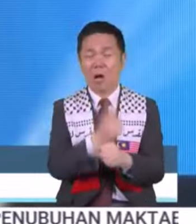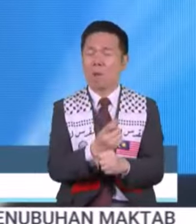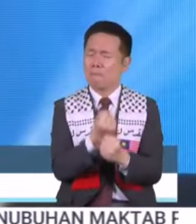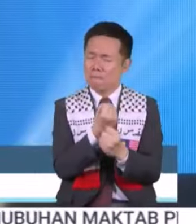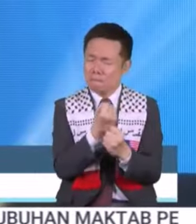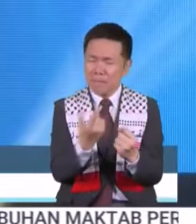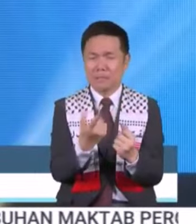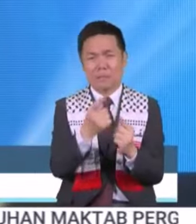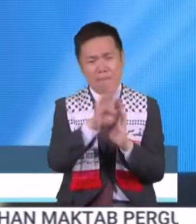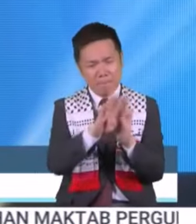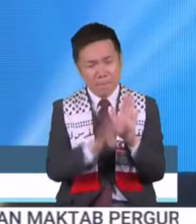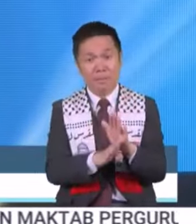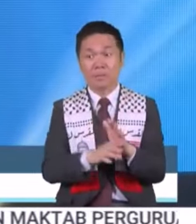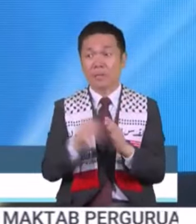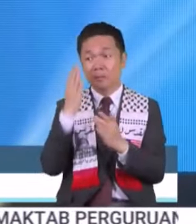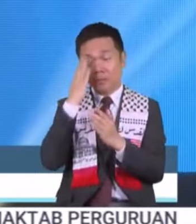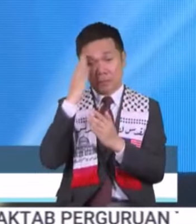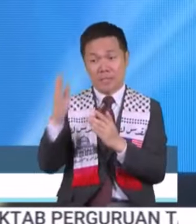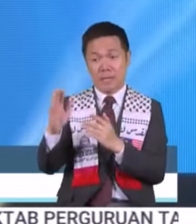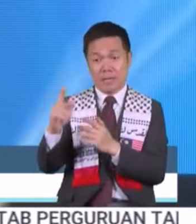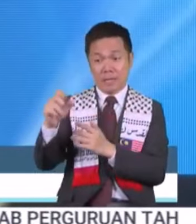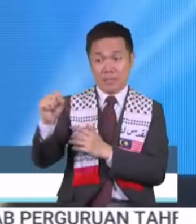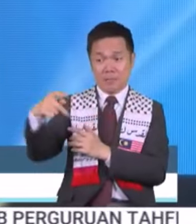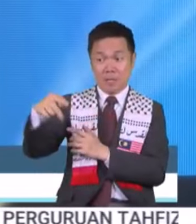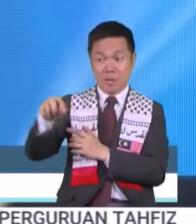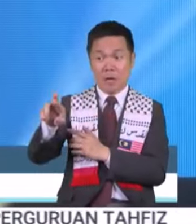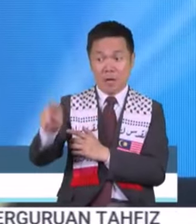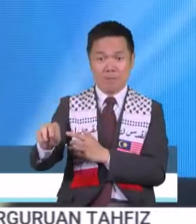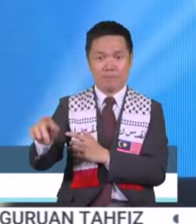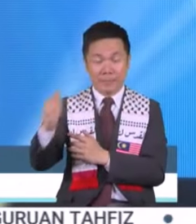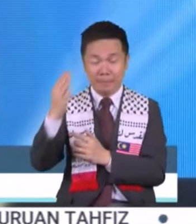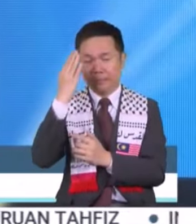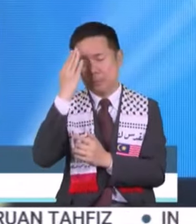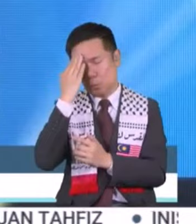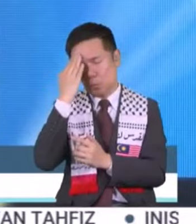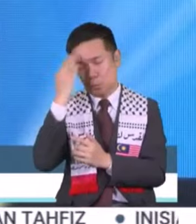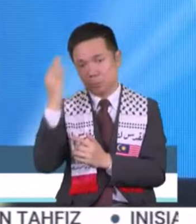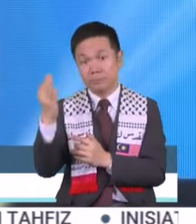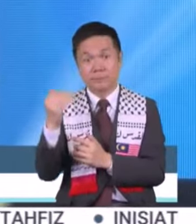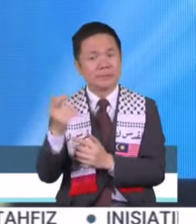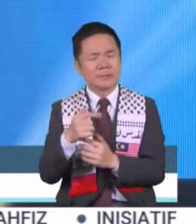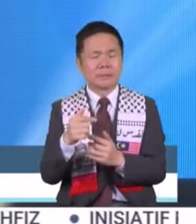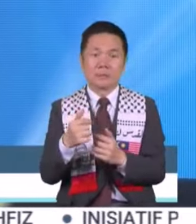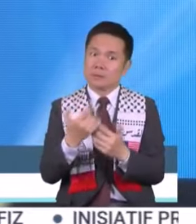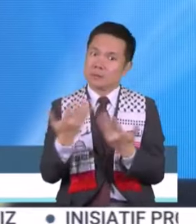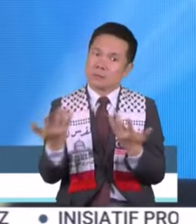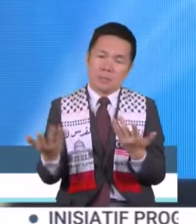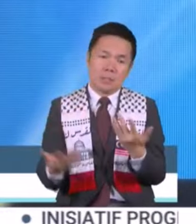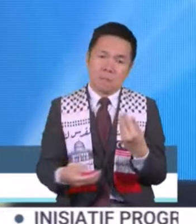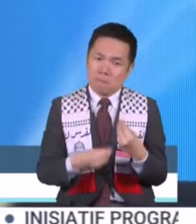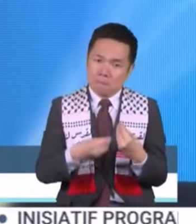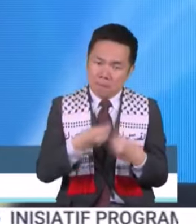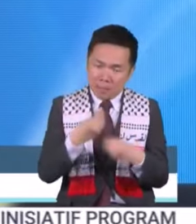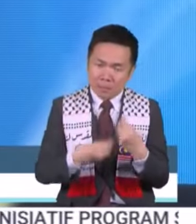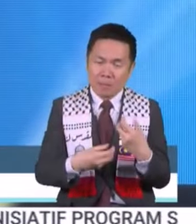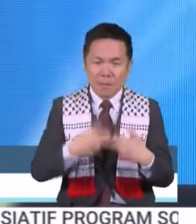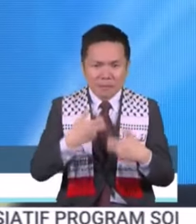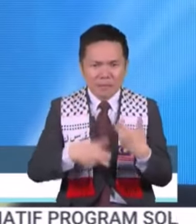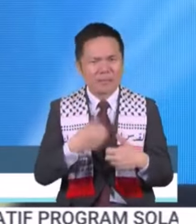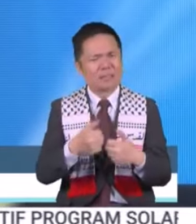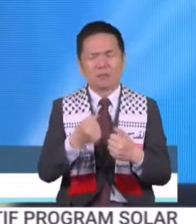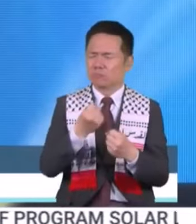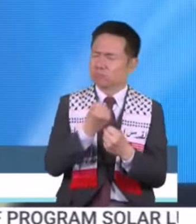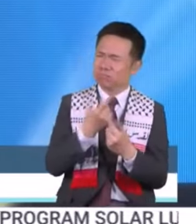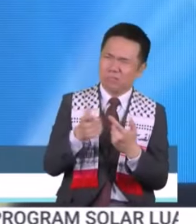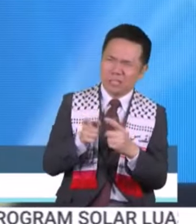Saya percaya keluarga SPRM tahu bagaimana kadang-kadang mereka terpaksa hadapi serangan,